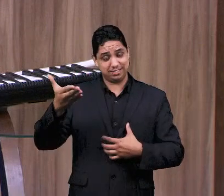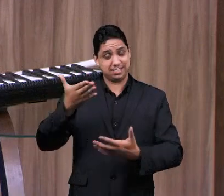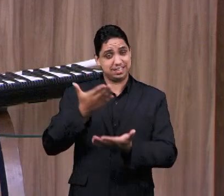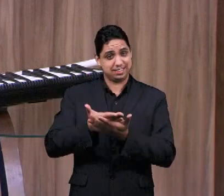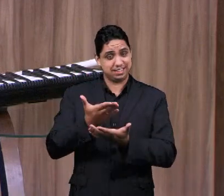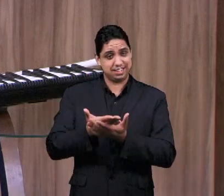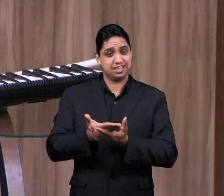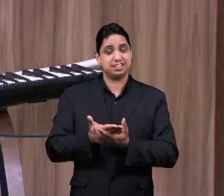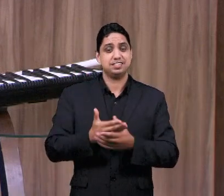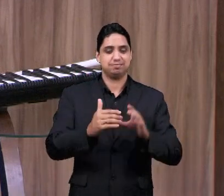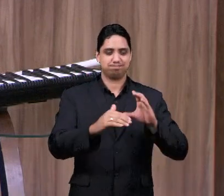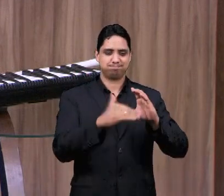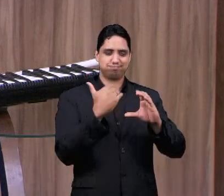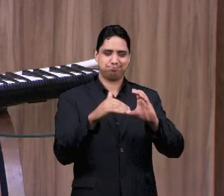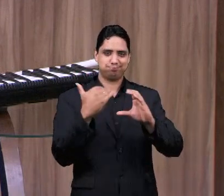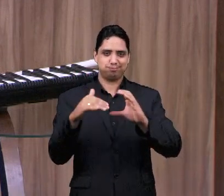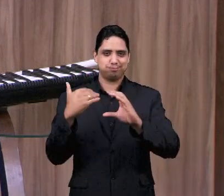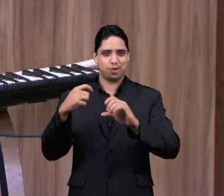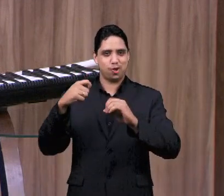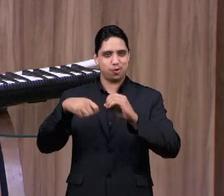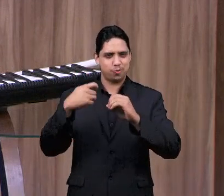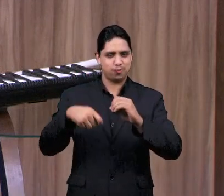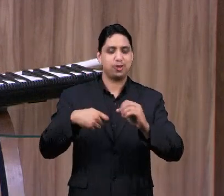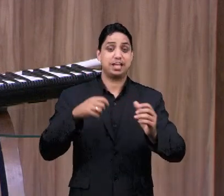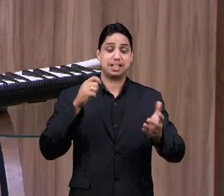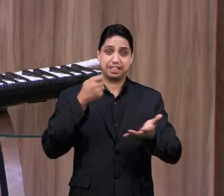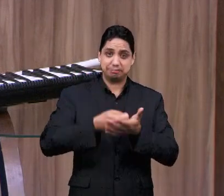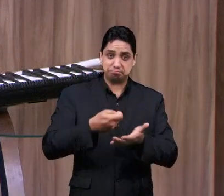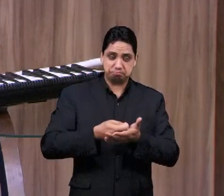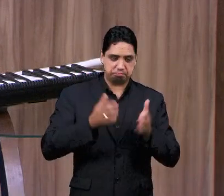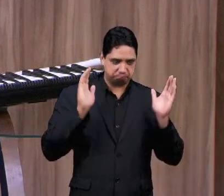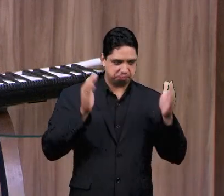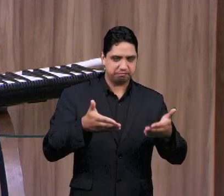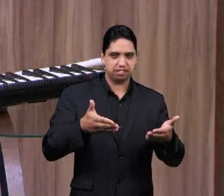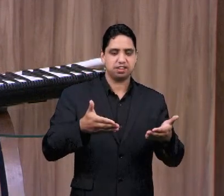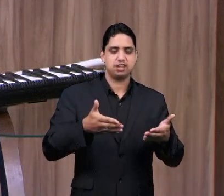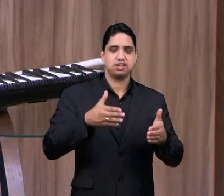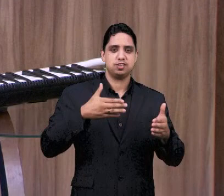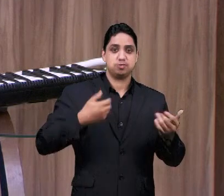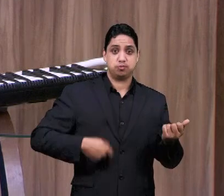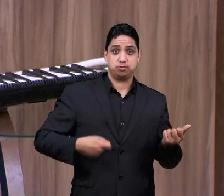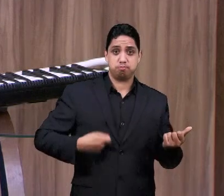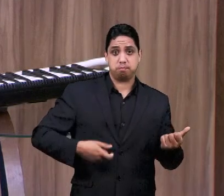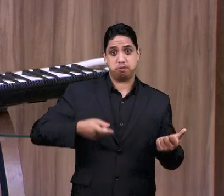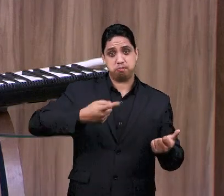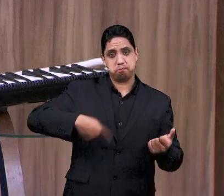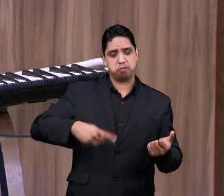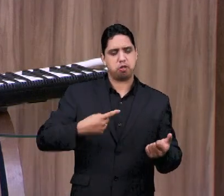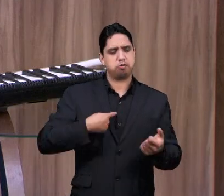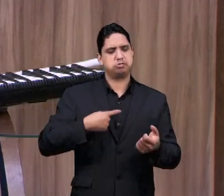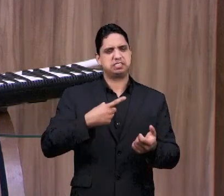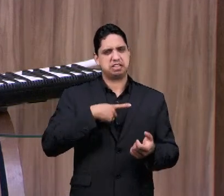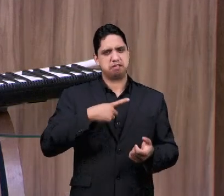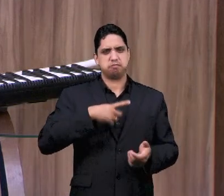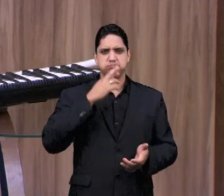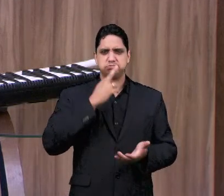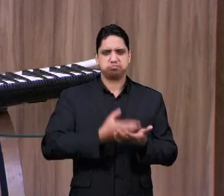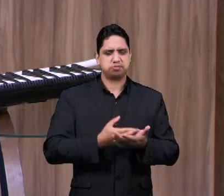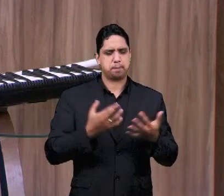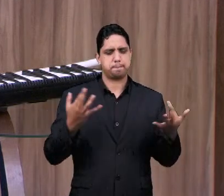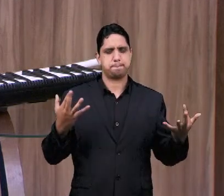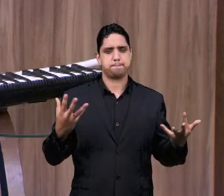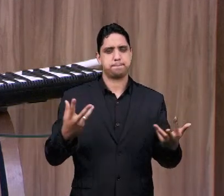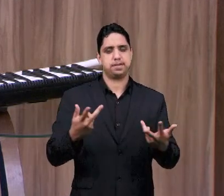dans les études en envoyant votre vidéo, en vous dédiant à l'instrument. Nous sommes en train de recueillir beaucoup de fruits. Nous